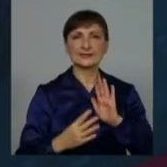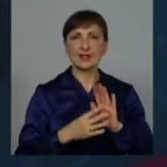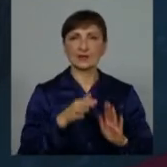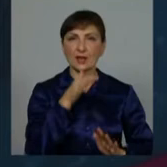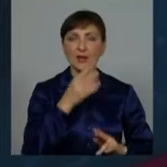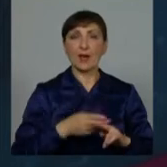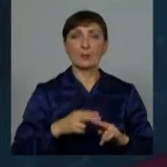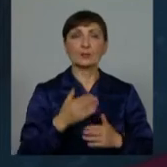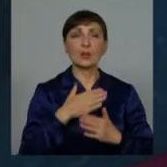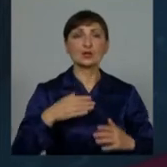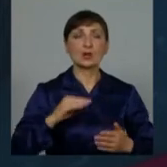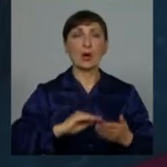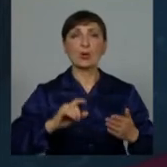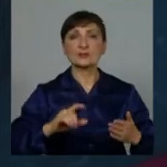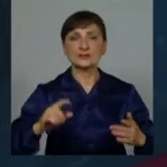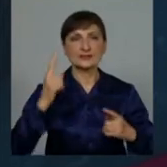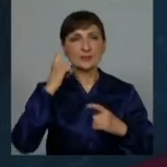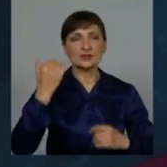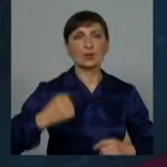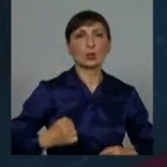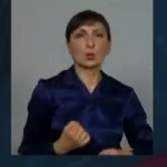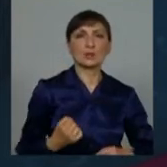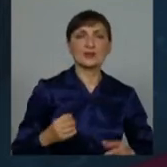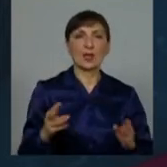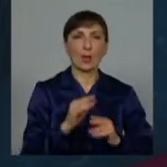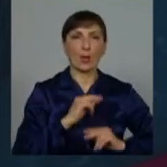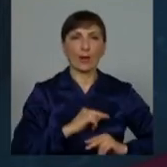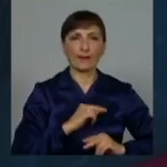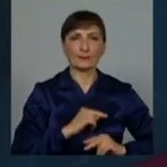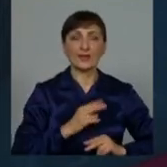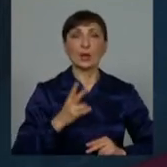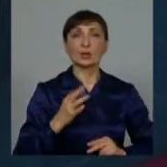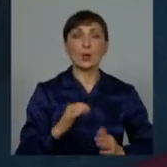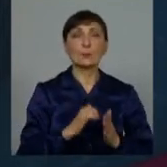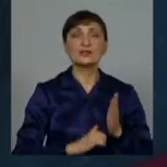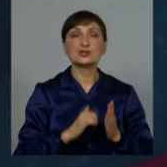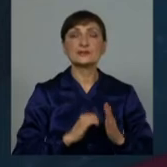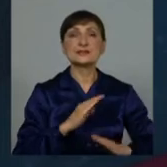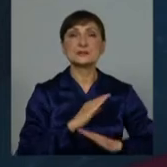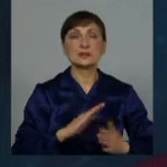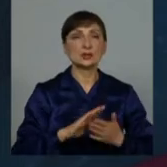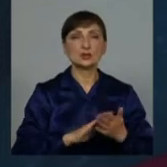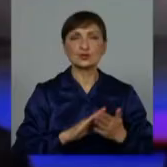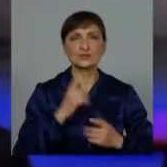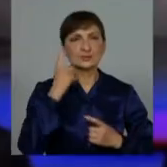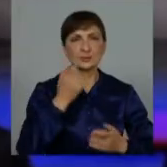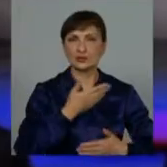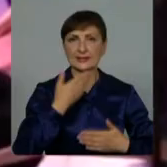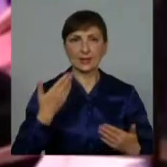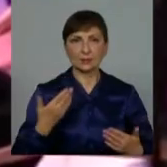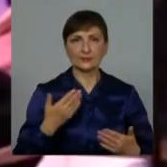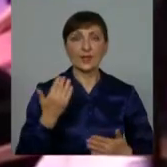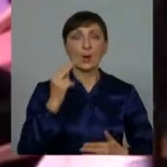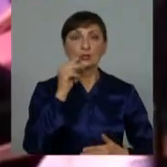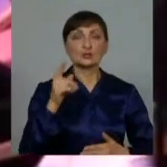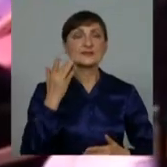Об этом нашим корреспондентам сообщили друзья и коллеги по цеху. Однако о причинах смерти ничего не сообщается. Булат